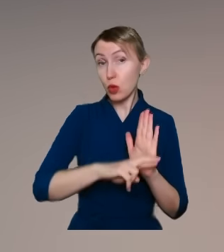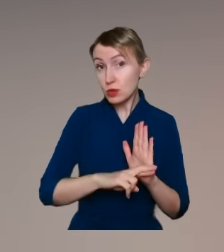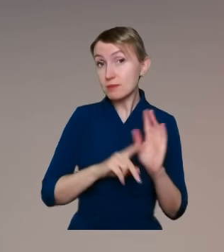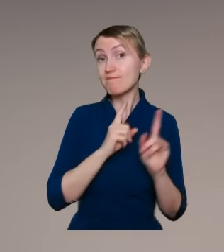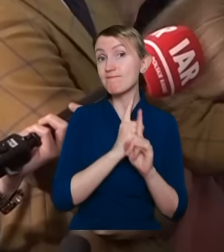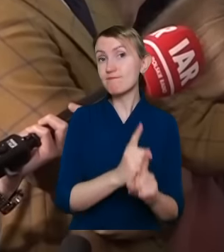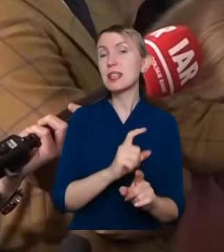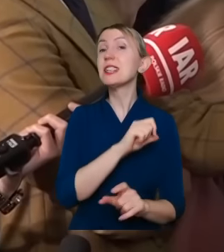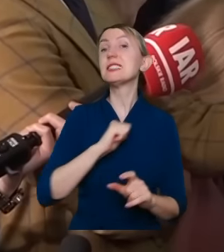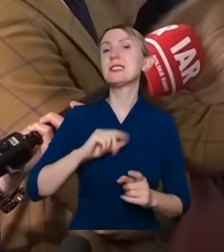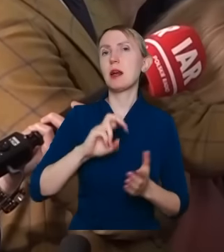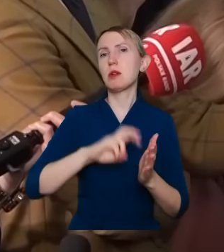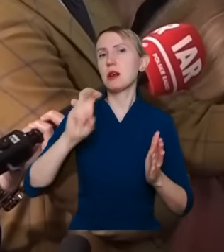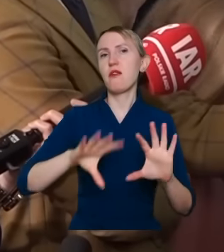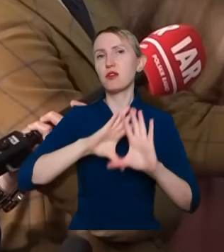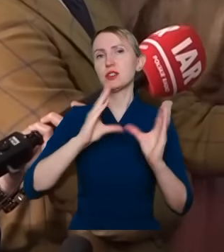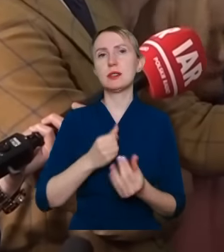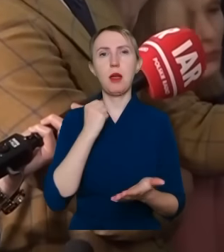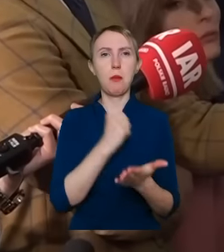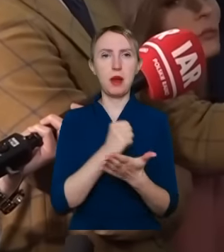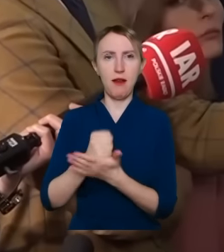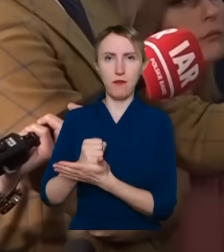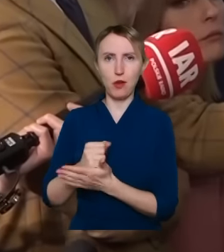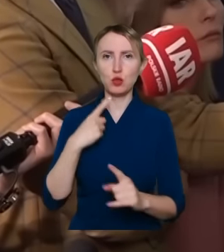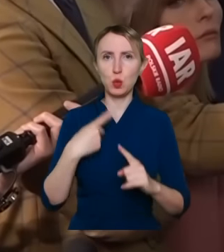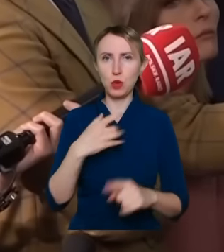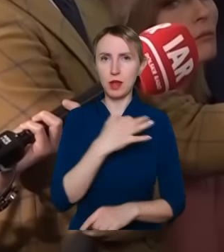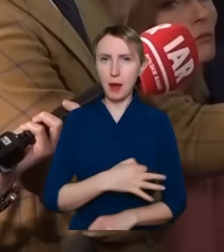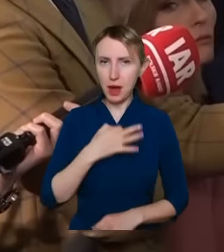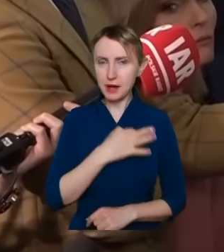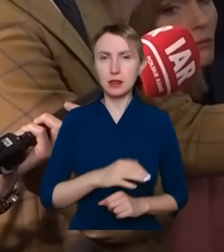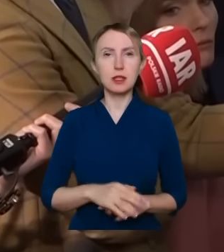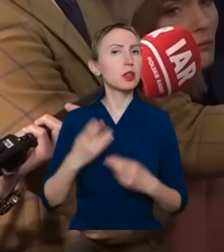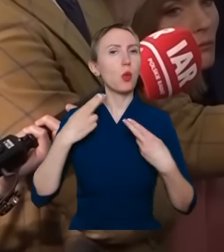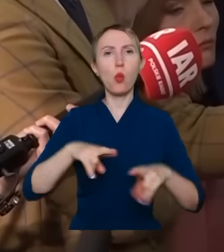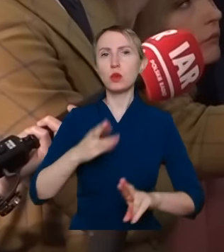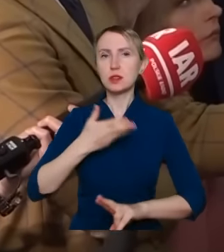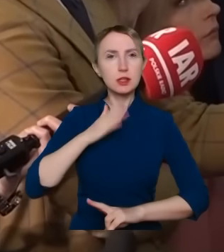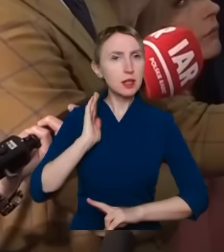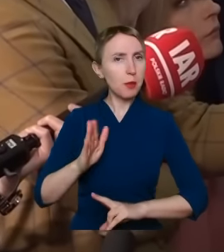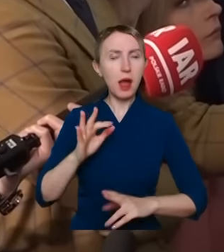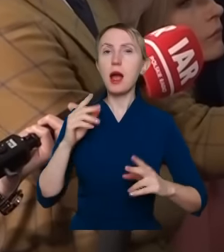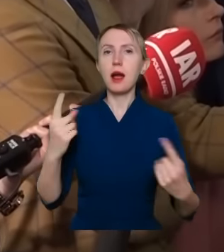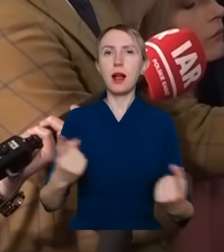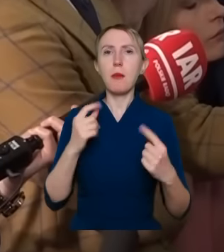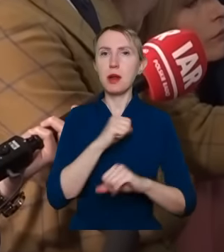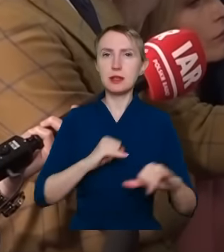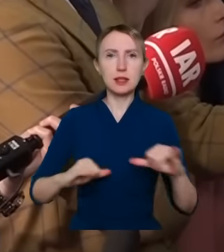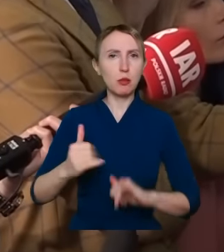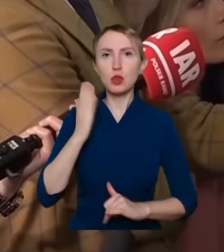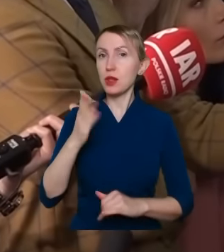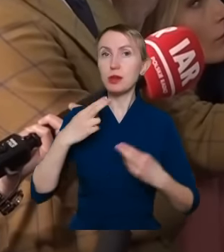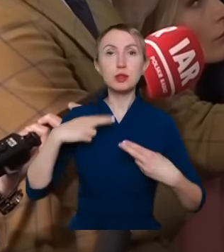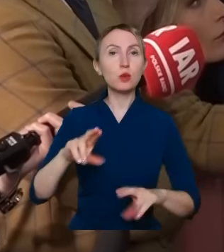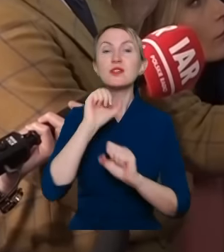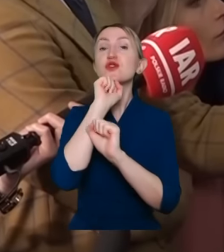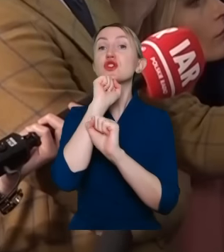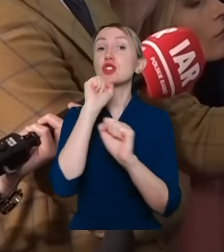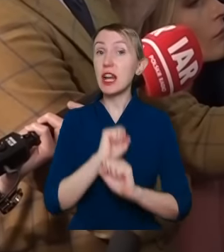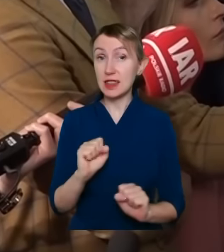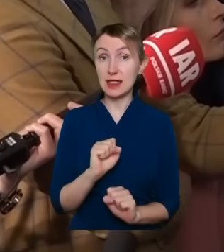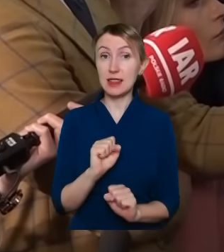zawiesił się we wszystkich prawach członka będzie udziału w kampanii samorządowej nie będzie brał udziału w